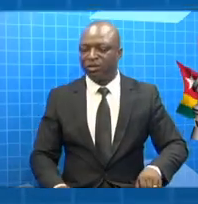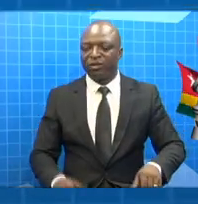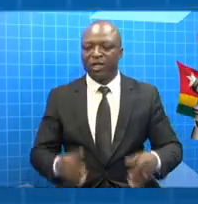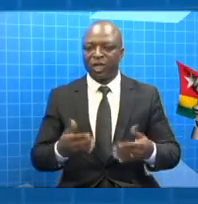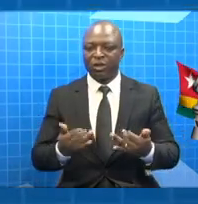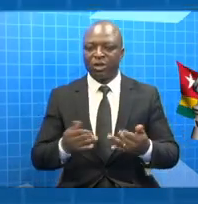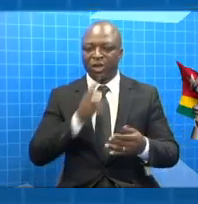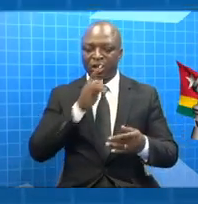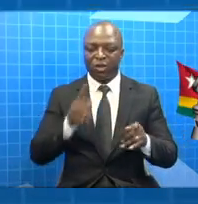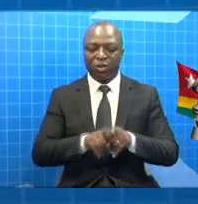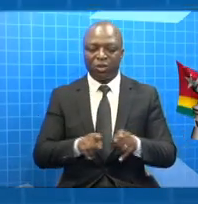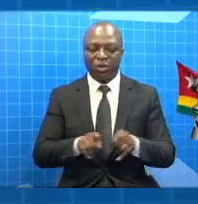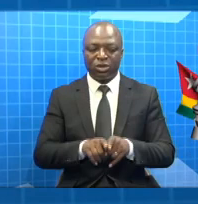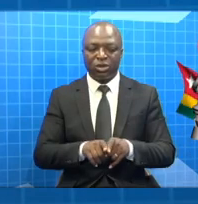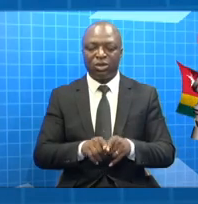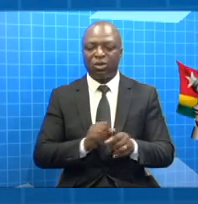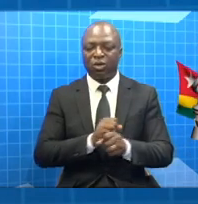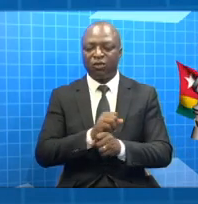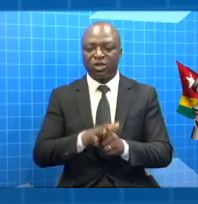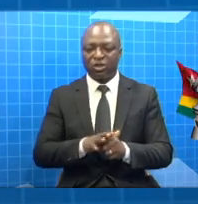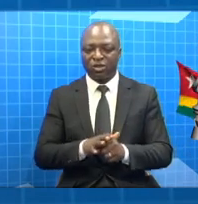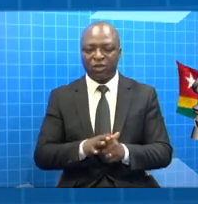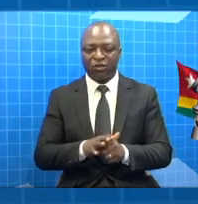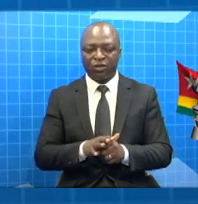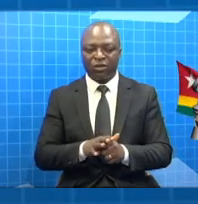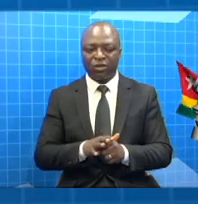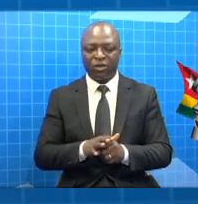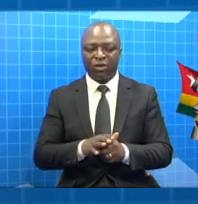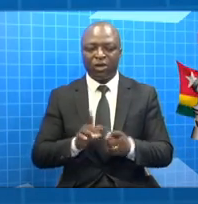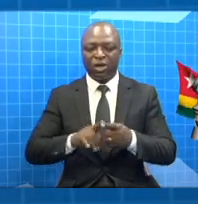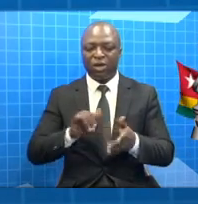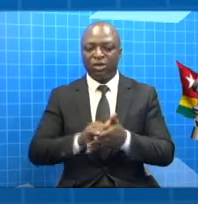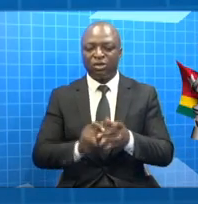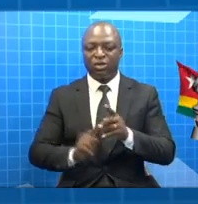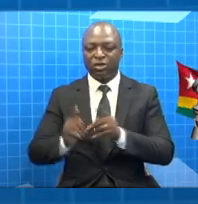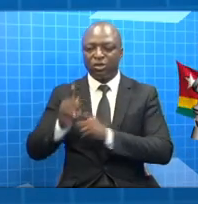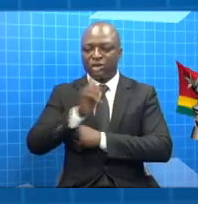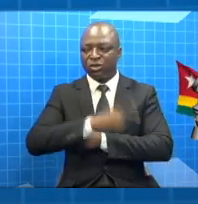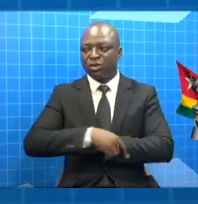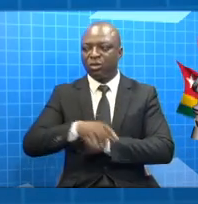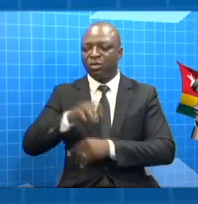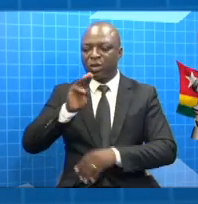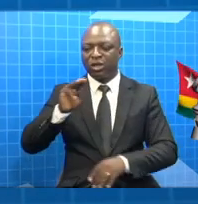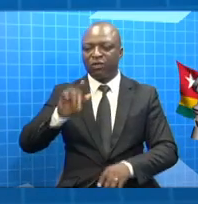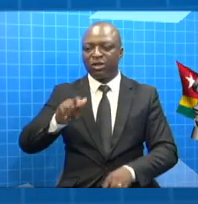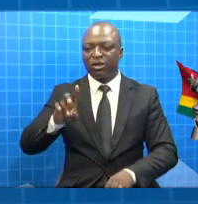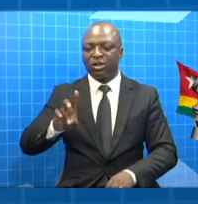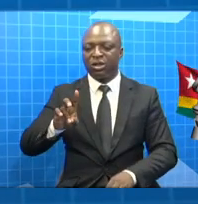L'actualité, c'est aussi le COVID-19. À ce jour, mardi 26